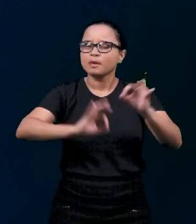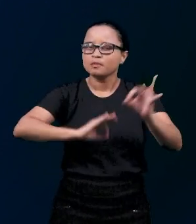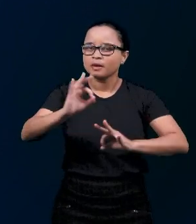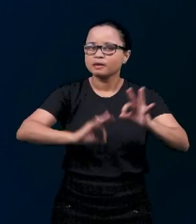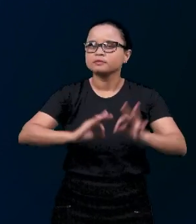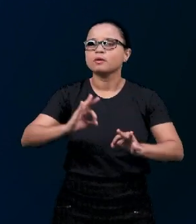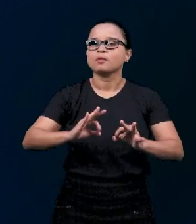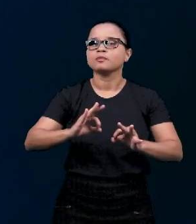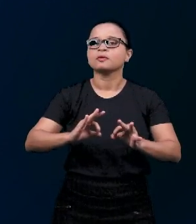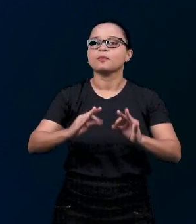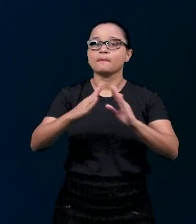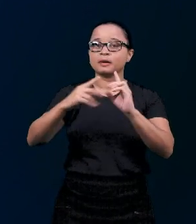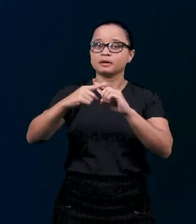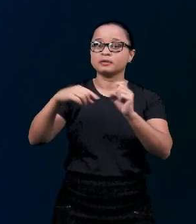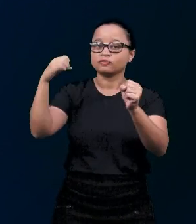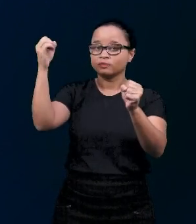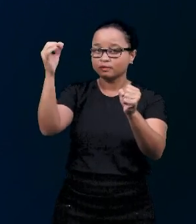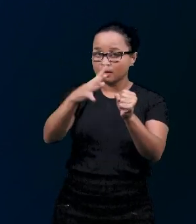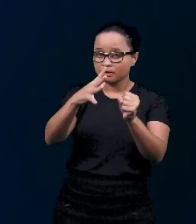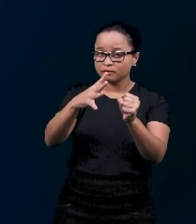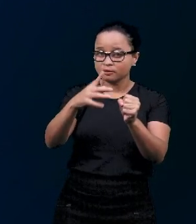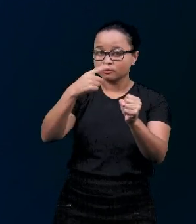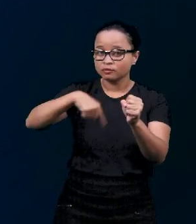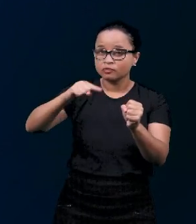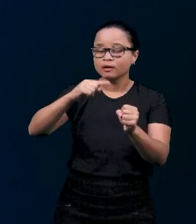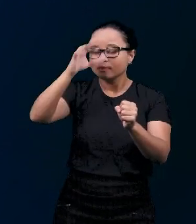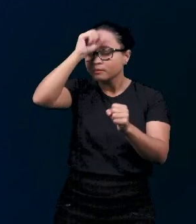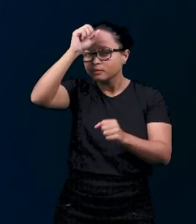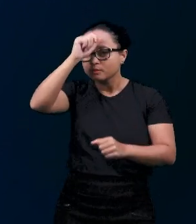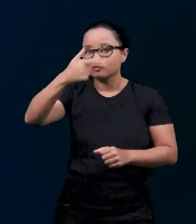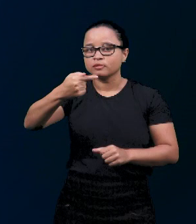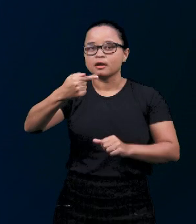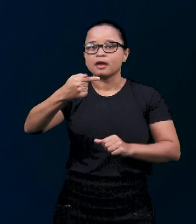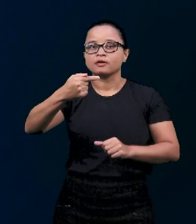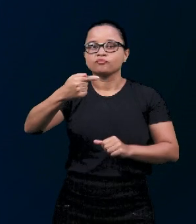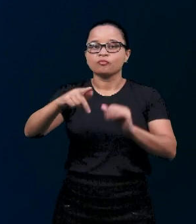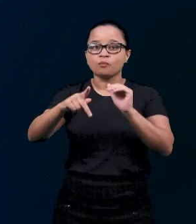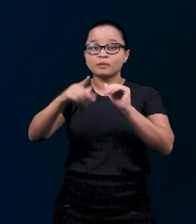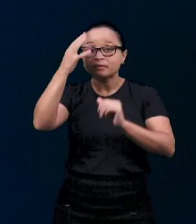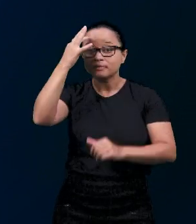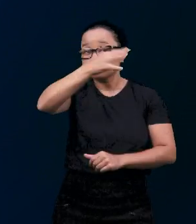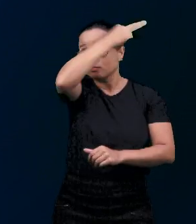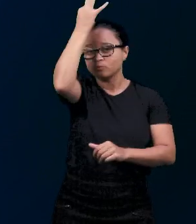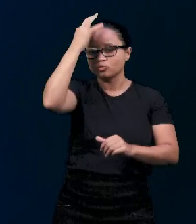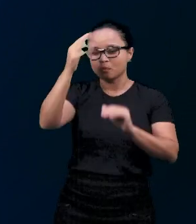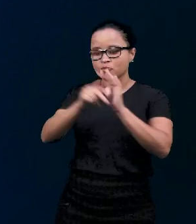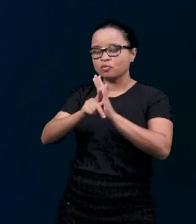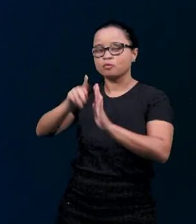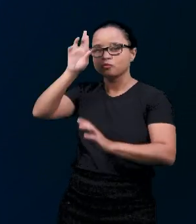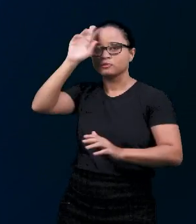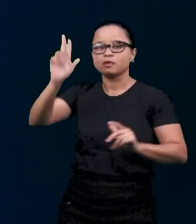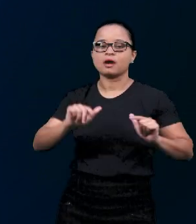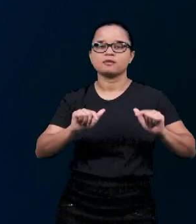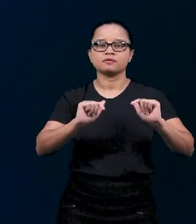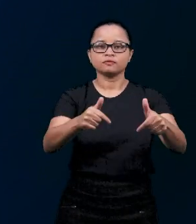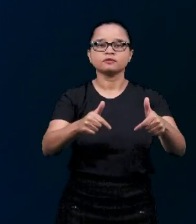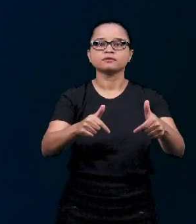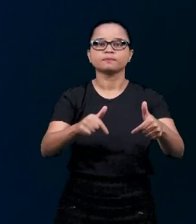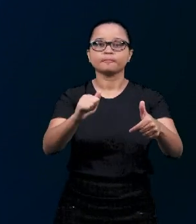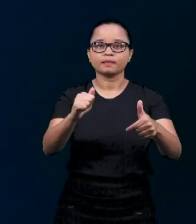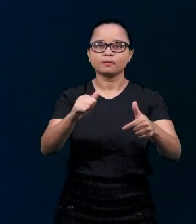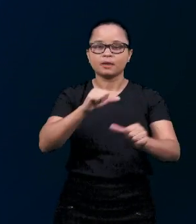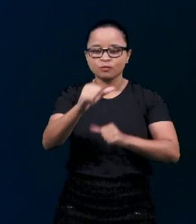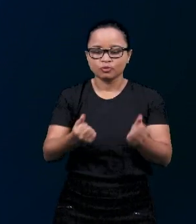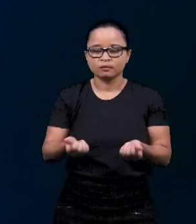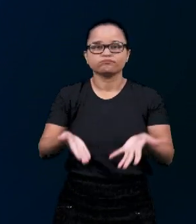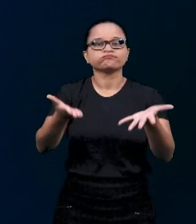avons appris, afin que les Saint-Esprit du Seigneur puissent opérer dans le grand évêque à l'avenir. Je vais parler